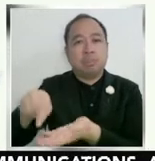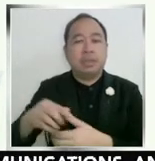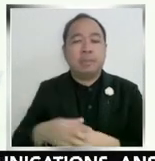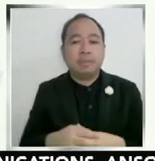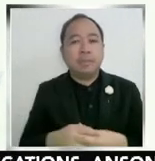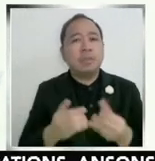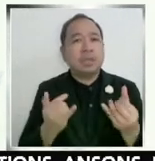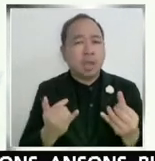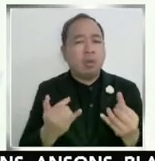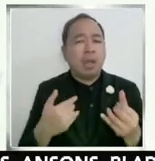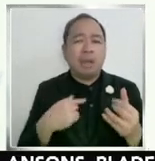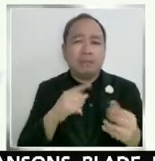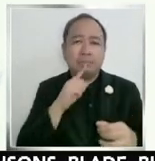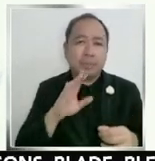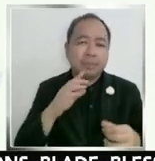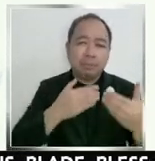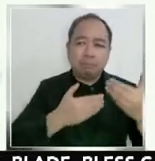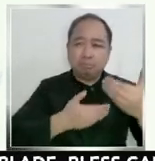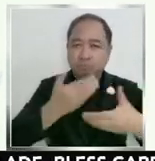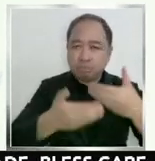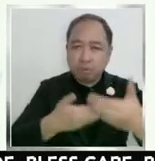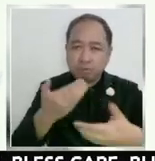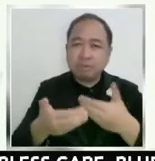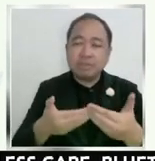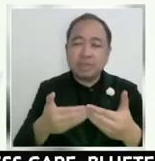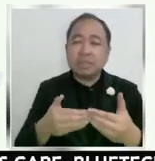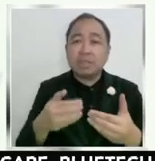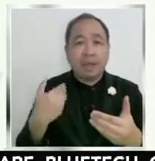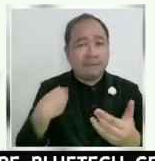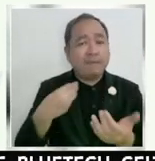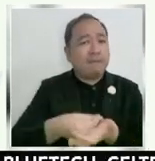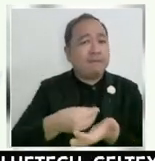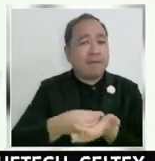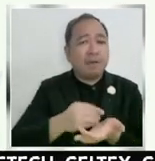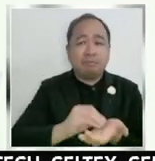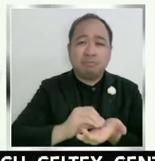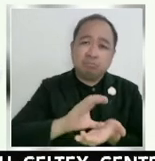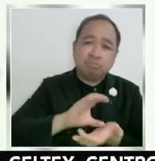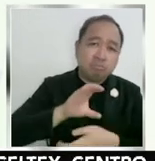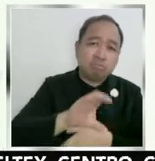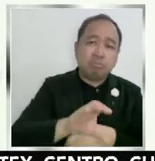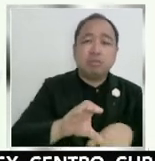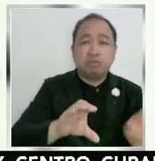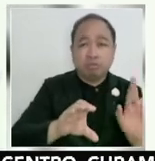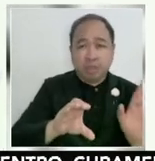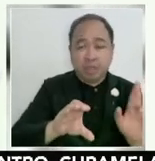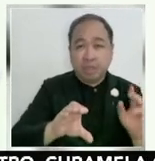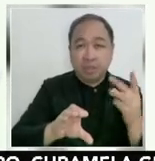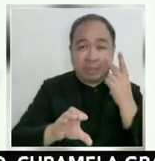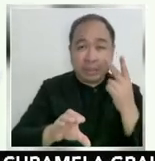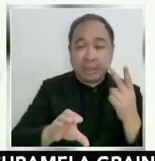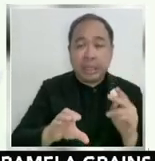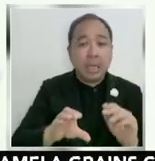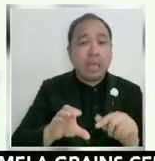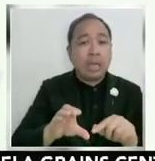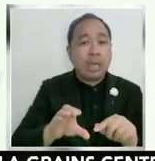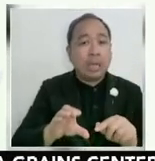The funds are ready, so it's just a matter of determining the final